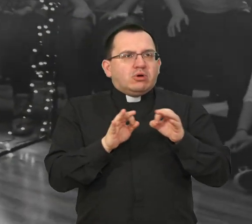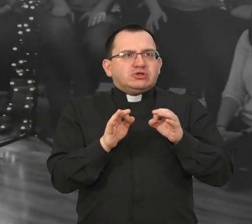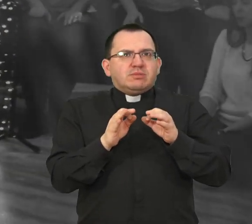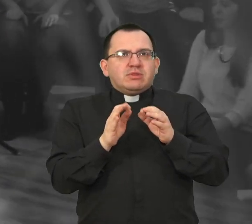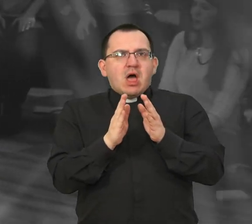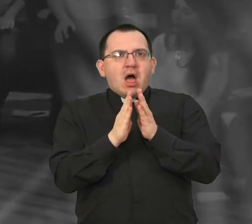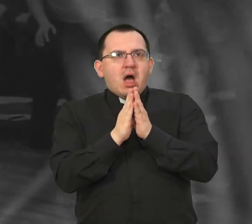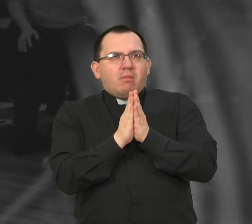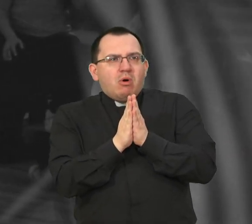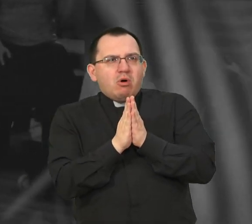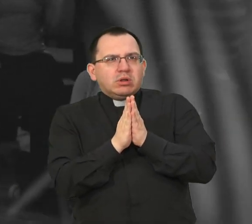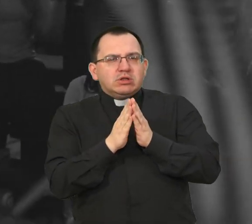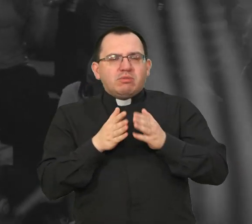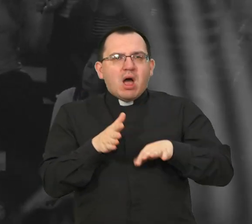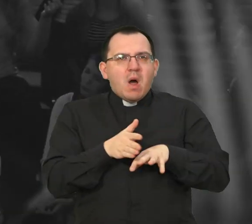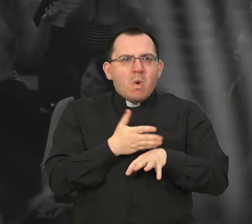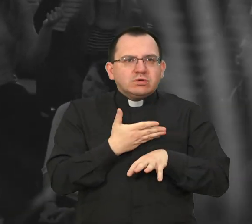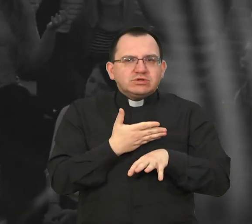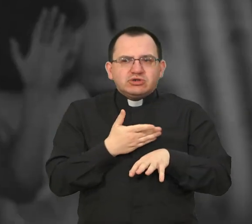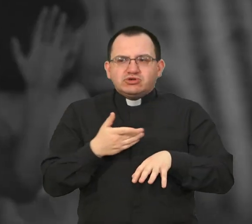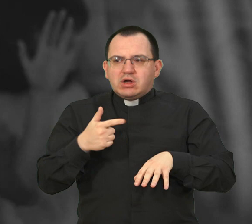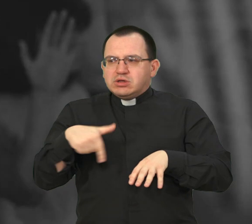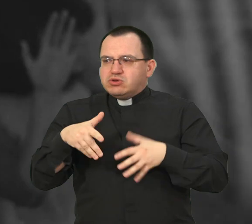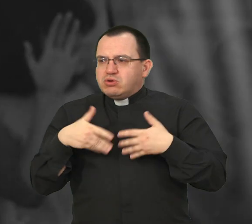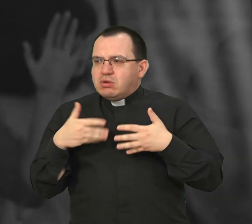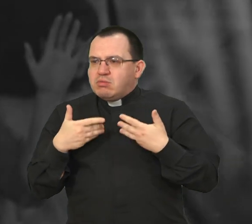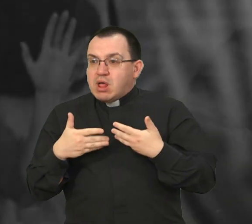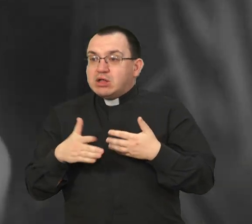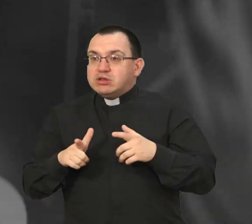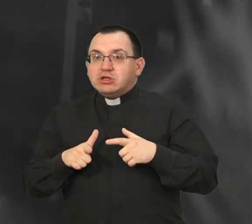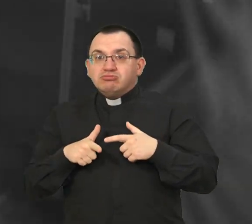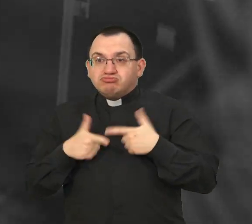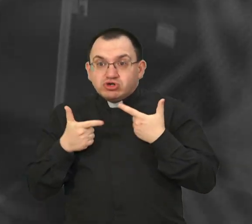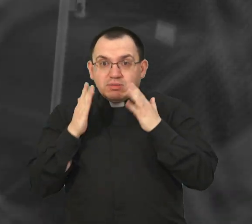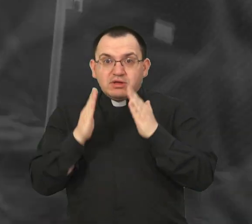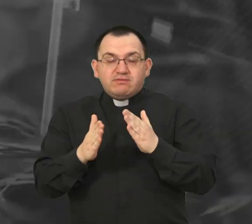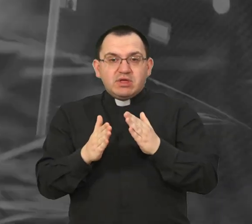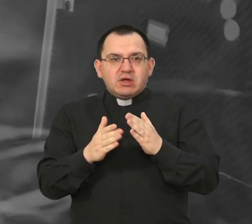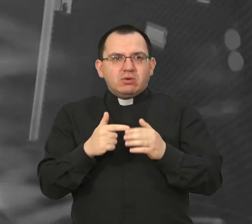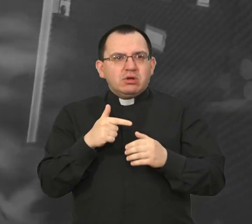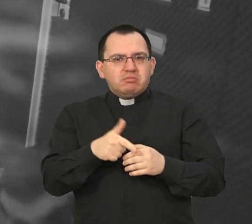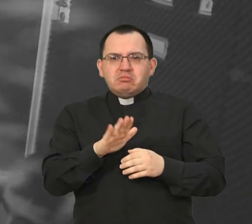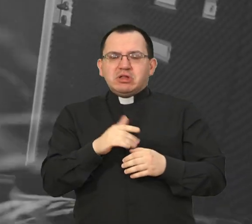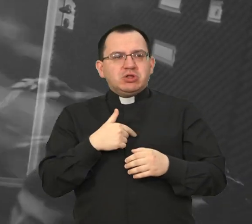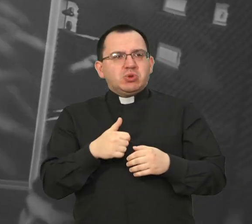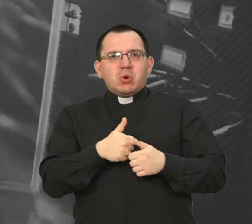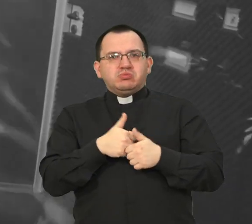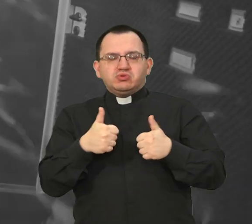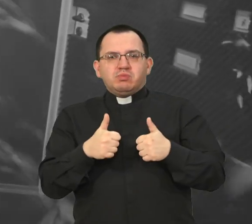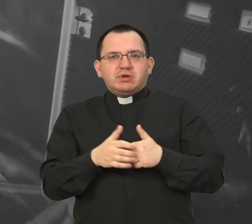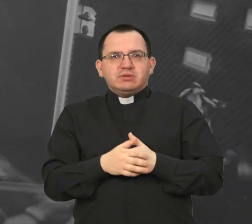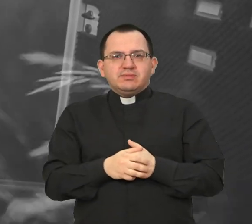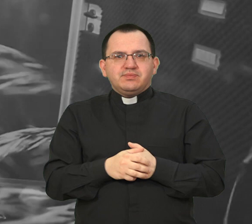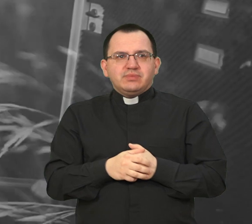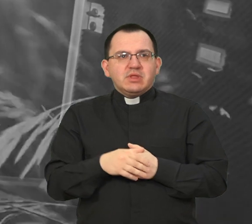atmosfera i da mladi ljudi koji ovamo dolaze su zapravo ljudi koji žive svoju, autentično žive svoju vjeru i to me fasciniralo.